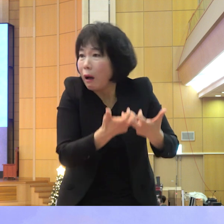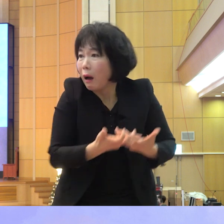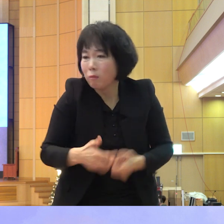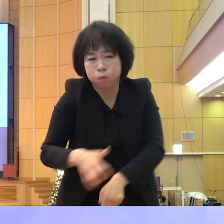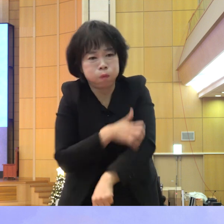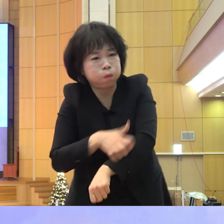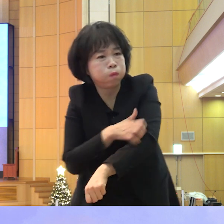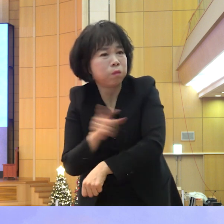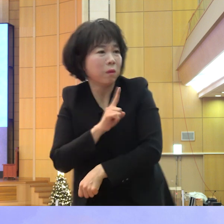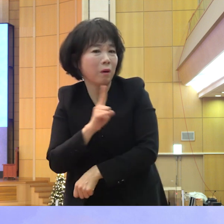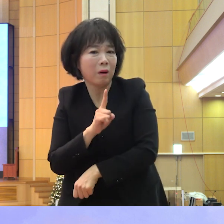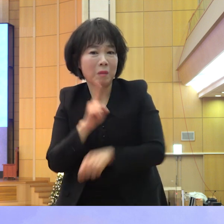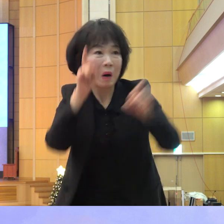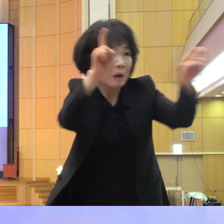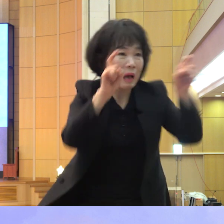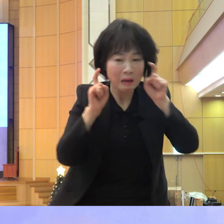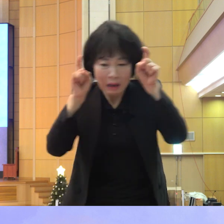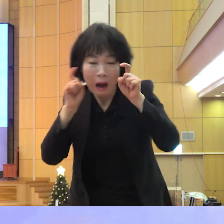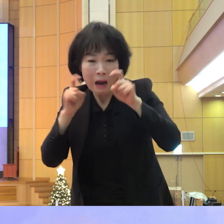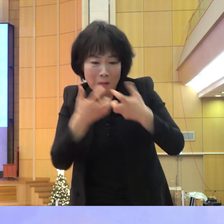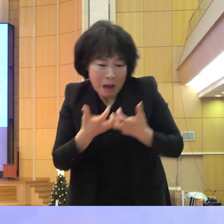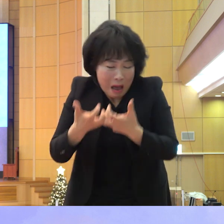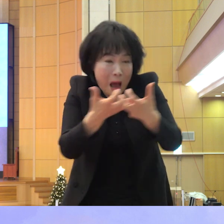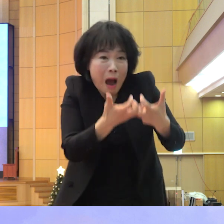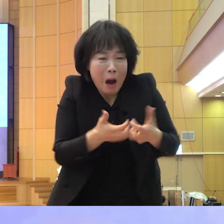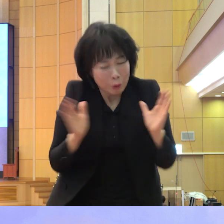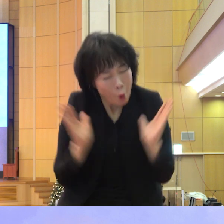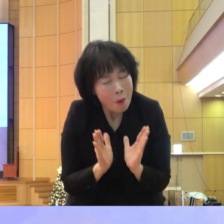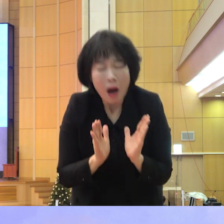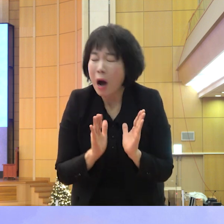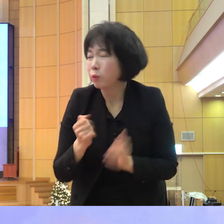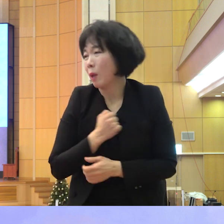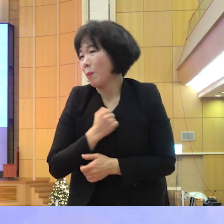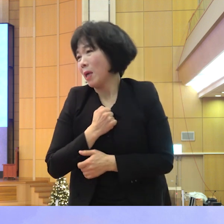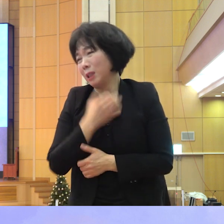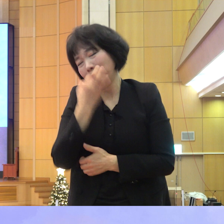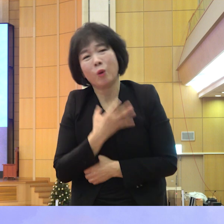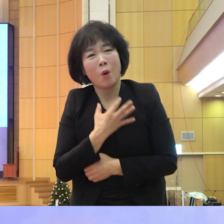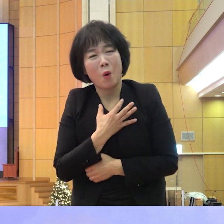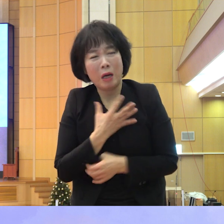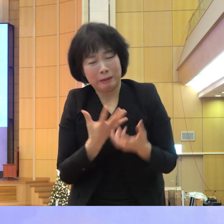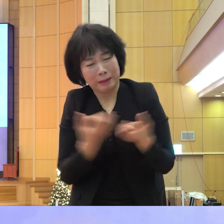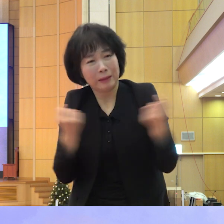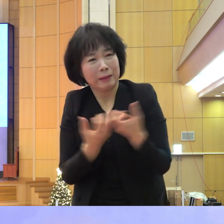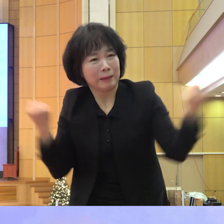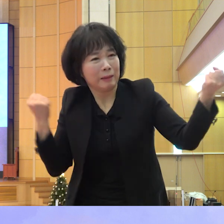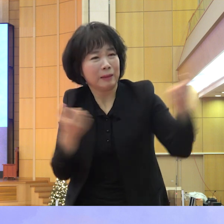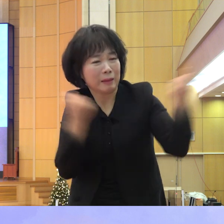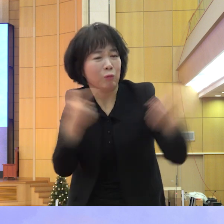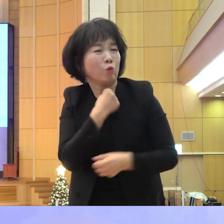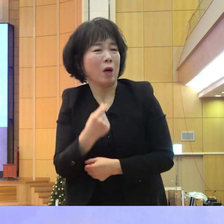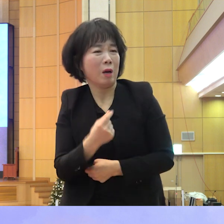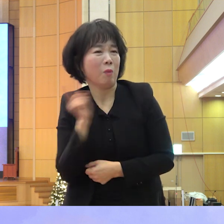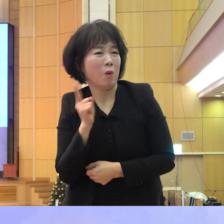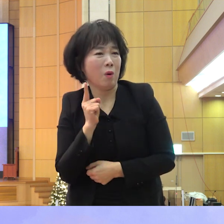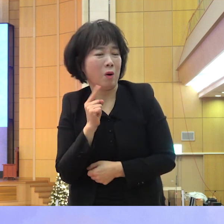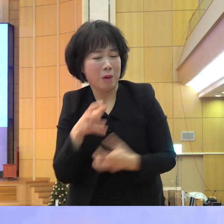아브라함의 양떼들하고 막 살다 보니까 좁은 곳에서 사는데 너무 힘들어.